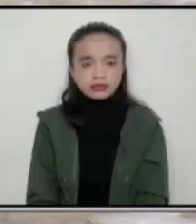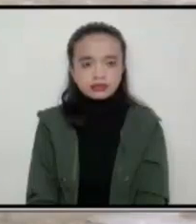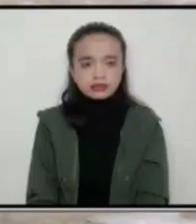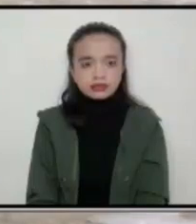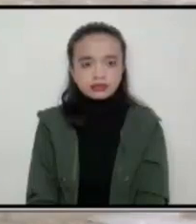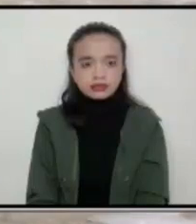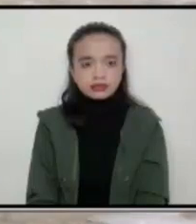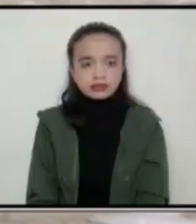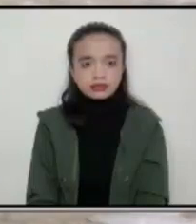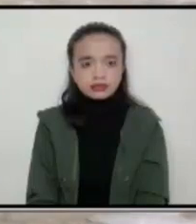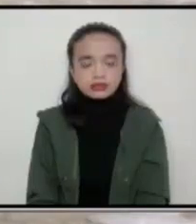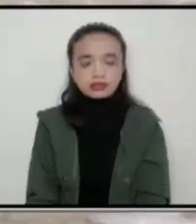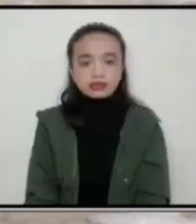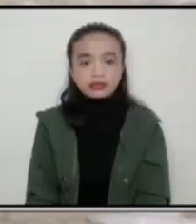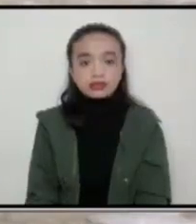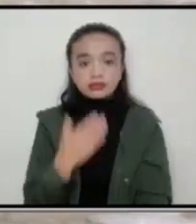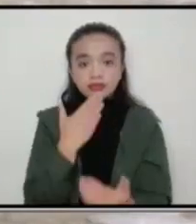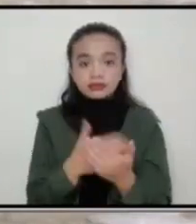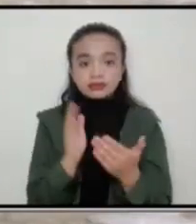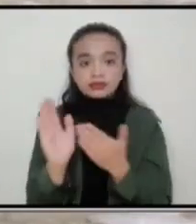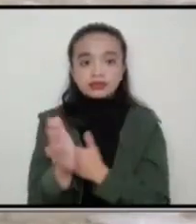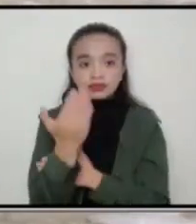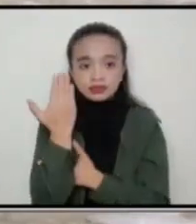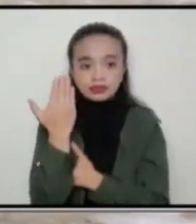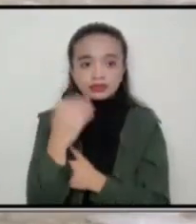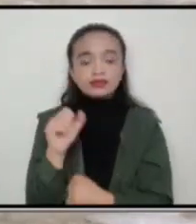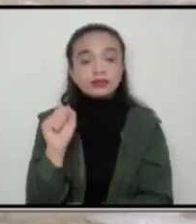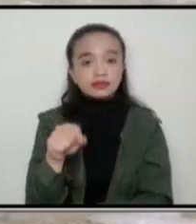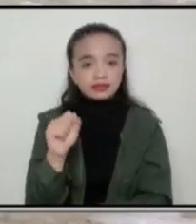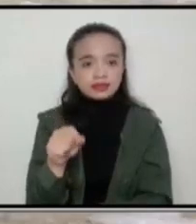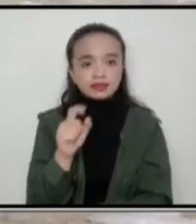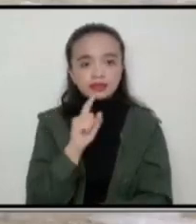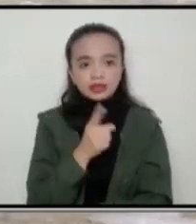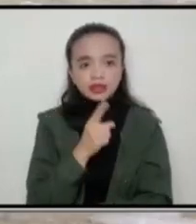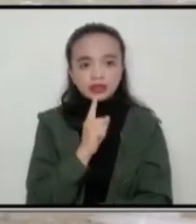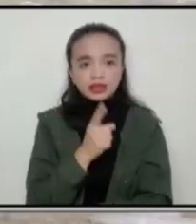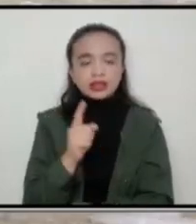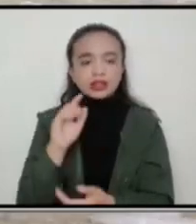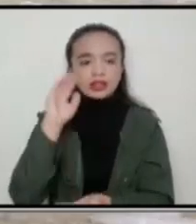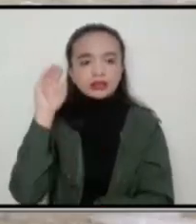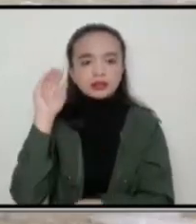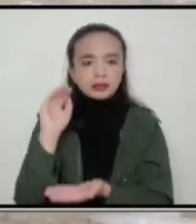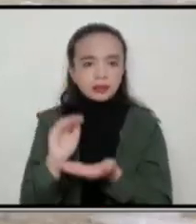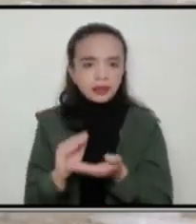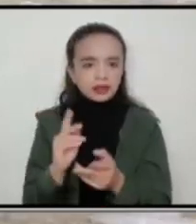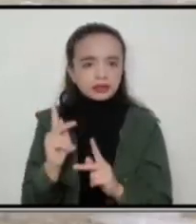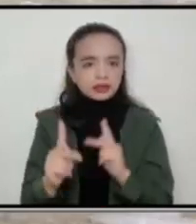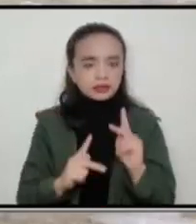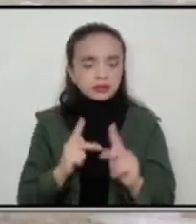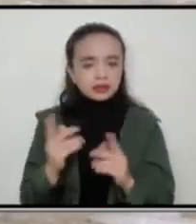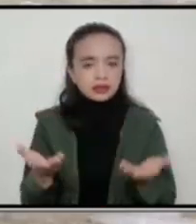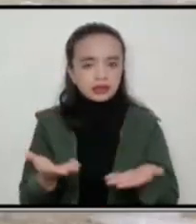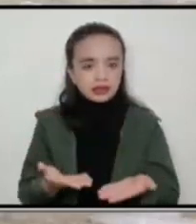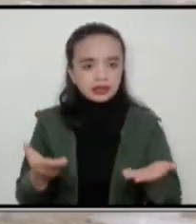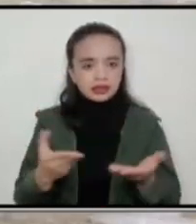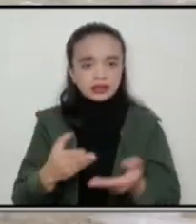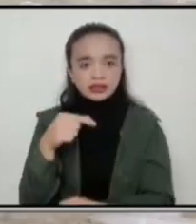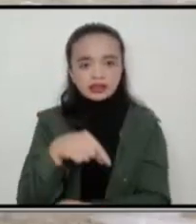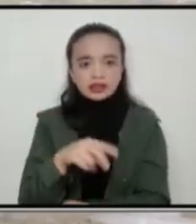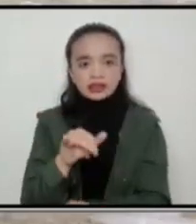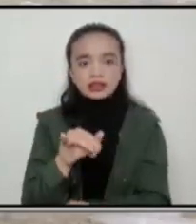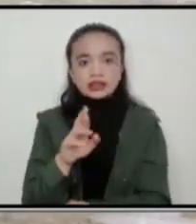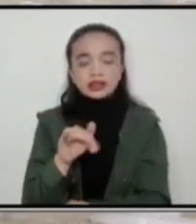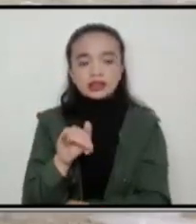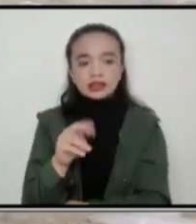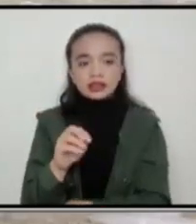Magandang umaga ulit, Audrey. Audrey, oo nga, unti-unti nang ang nabawasan ang dami ng tao dito sa Quirino Grandstand. Pero